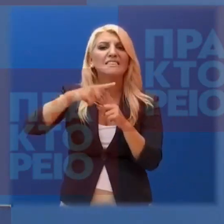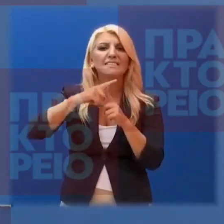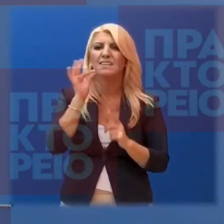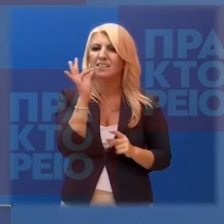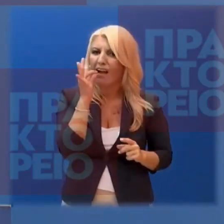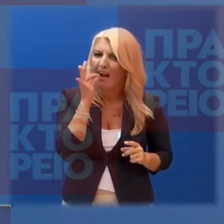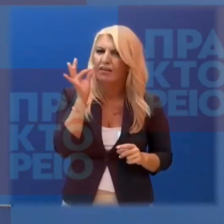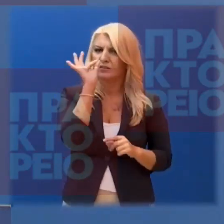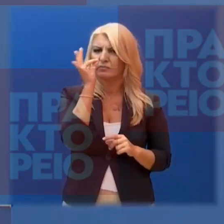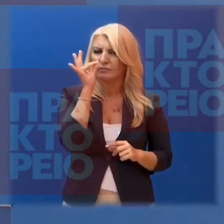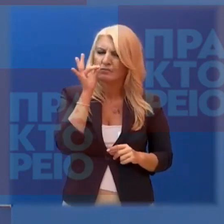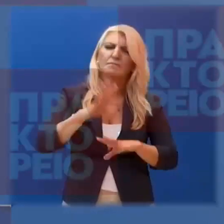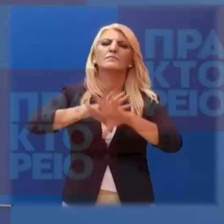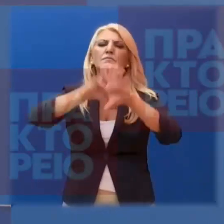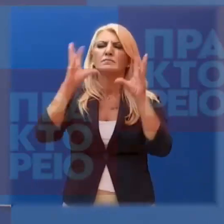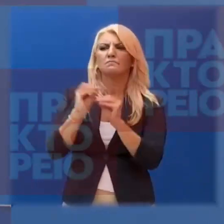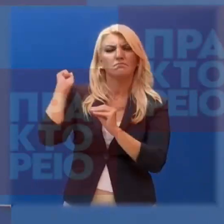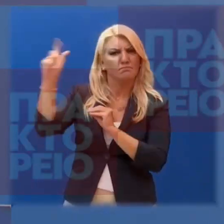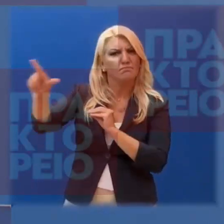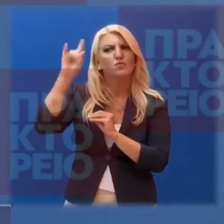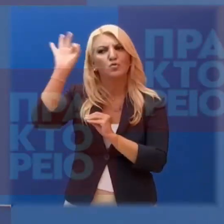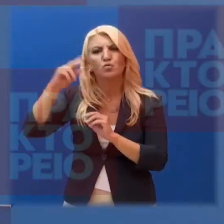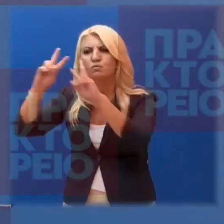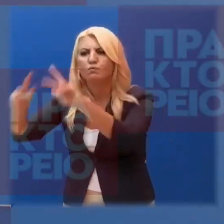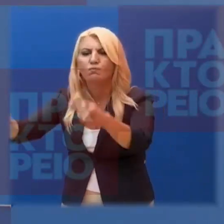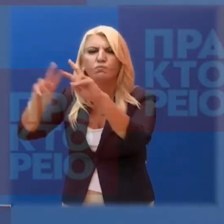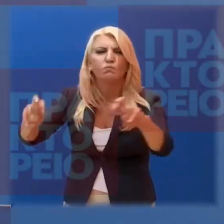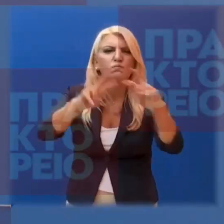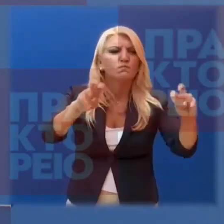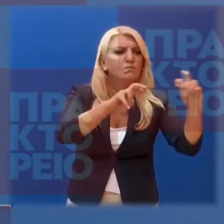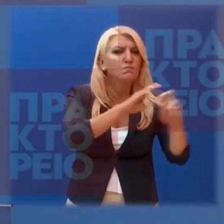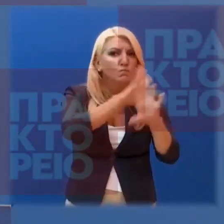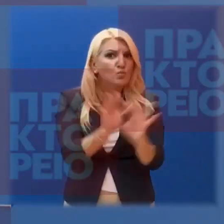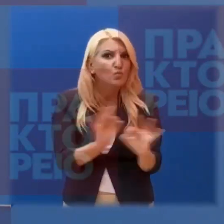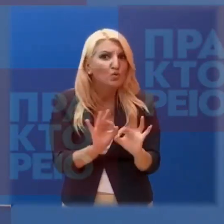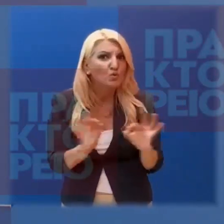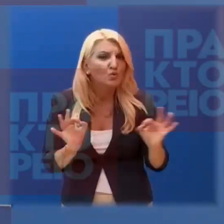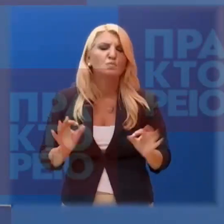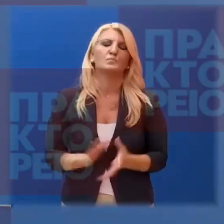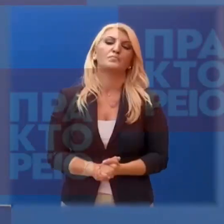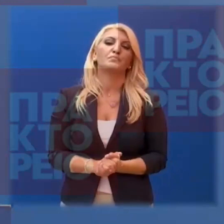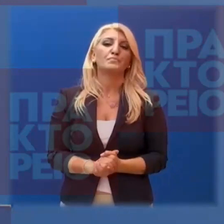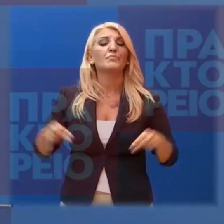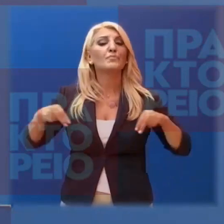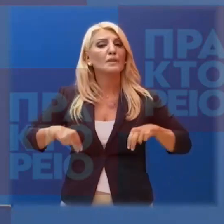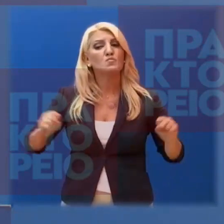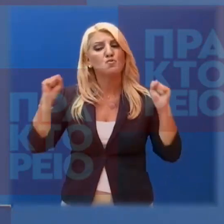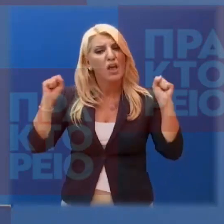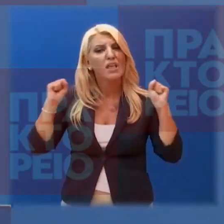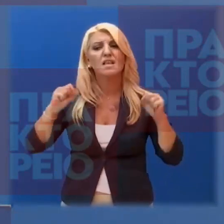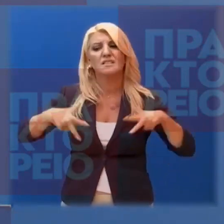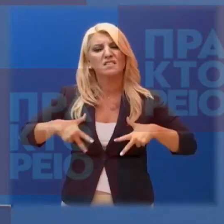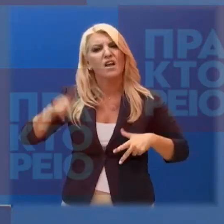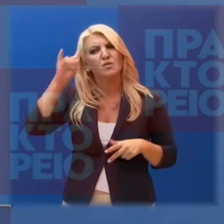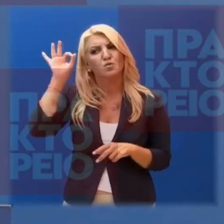θα ακολουθήσουν κι άλλα, σύμφωνα με τις ενέργειες που κάνει η κυβέρνηση συνολικά και το Υπουργείο Υγείας ειδικότερα. Σκοπός είναι να μπει μια τάξη.